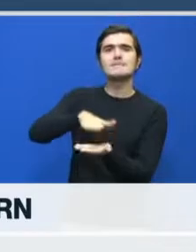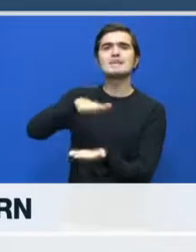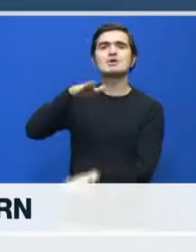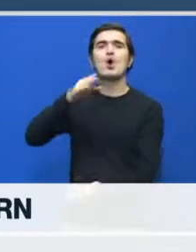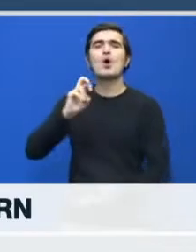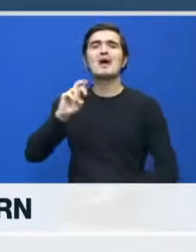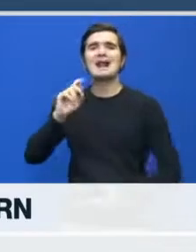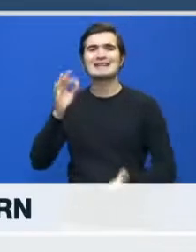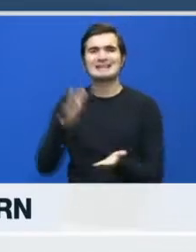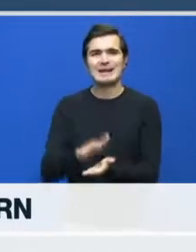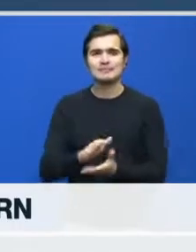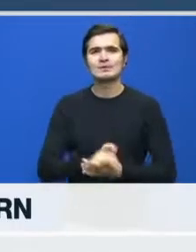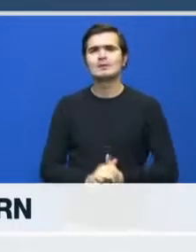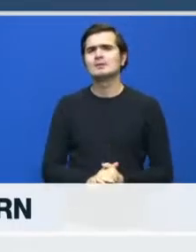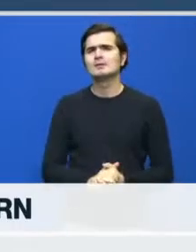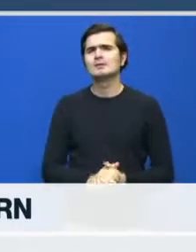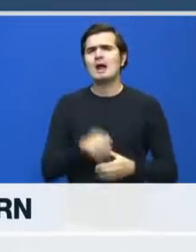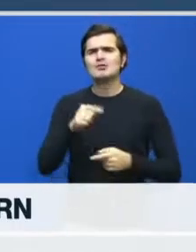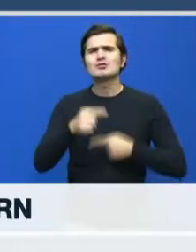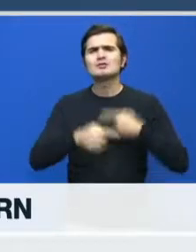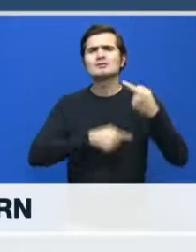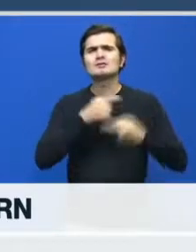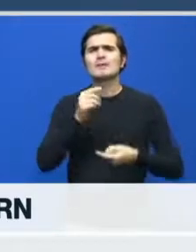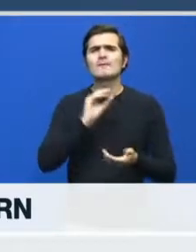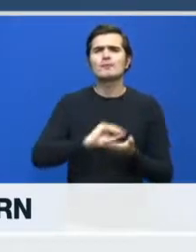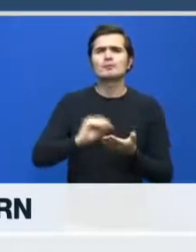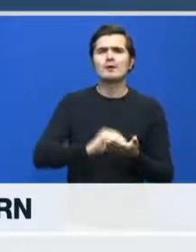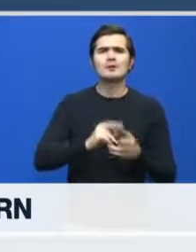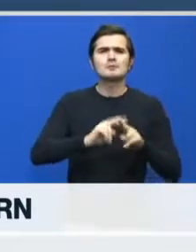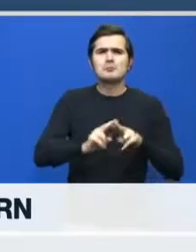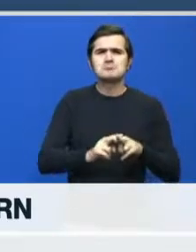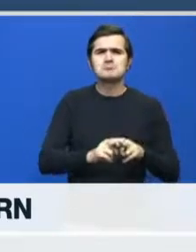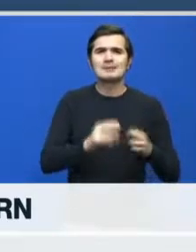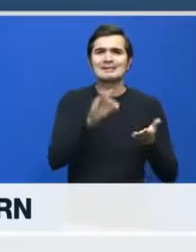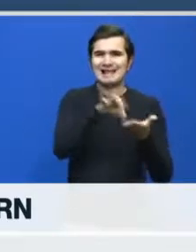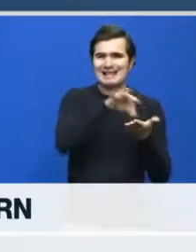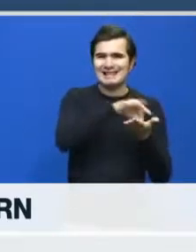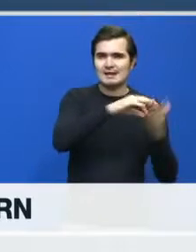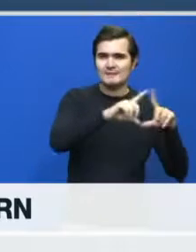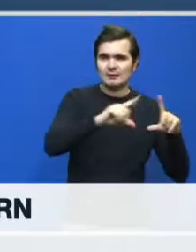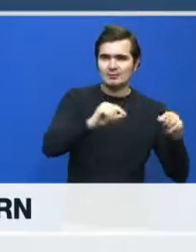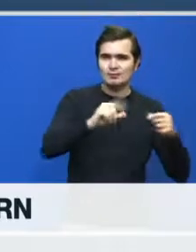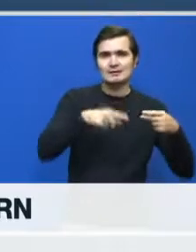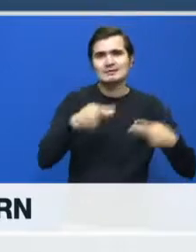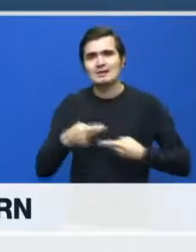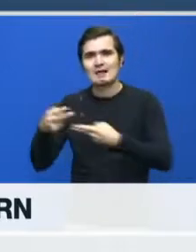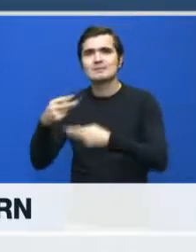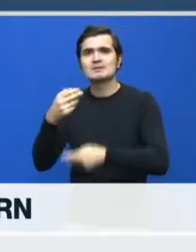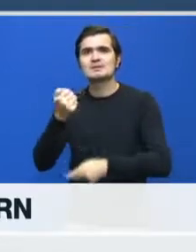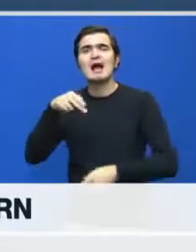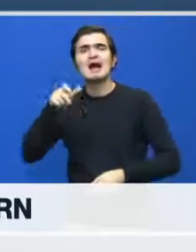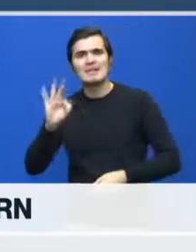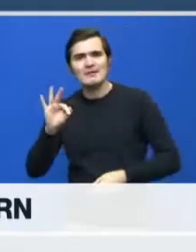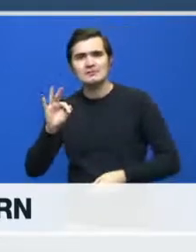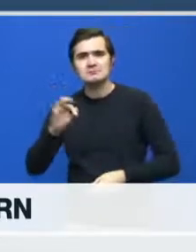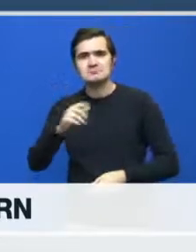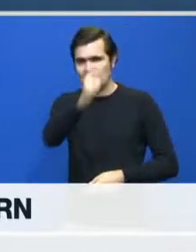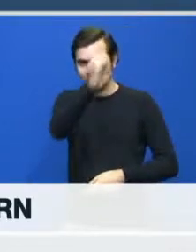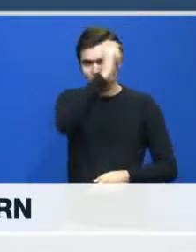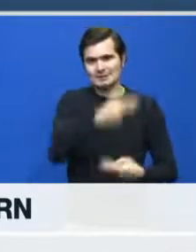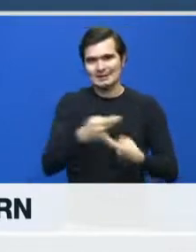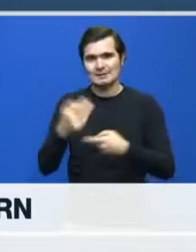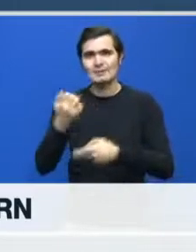practic funcționează prin transmiterea datelor de pe factură de la contribuabil la ANAF, după care ANAF-ul retransmite